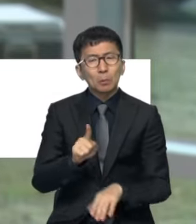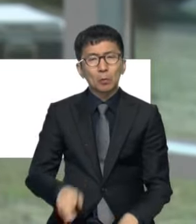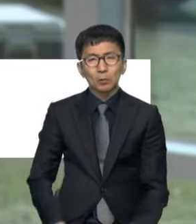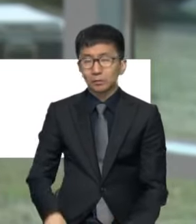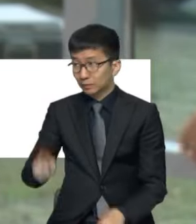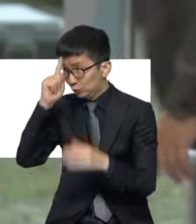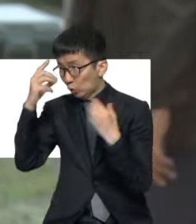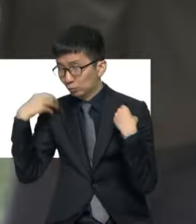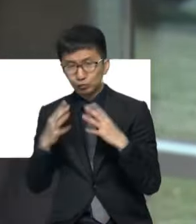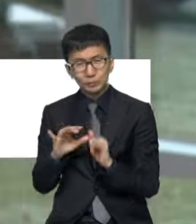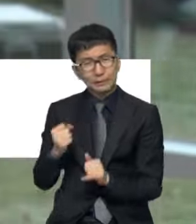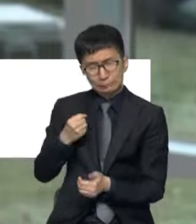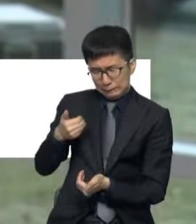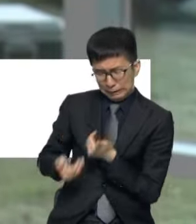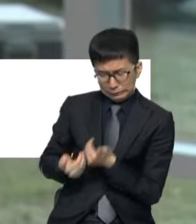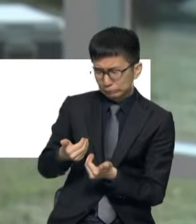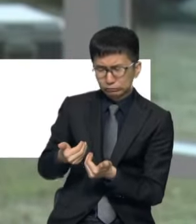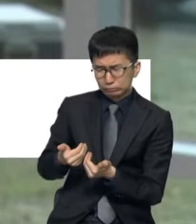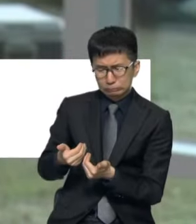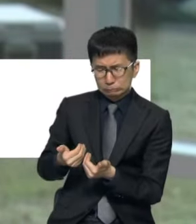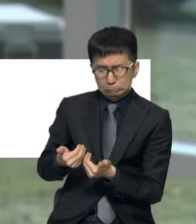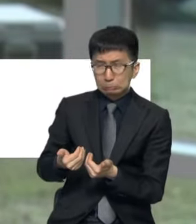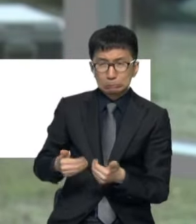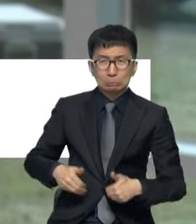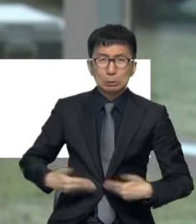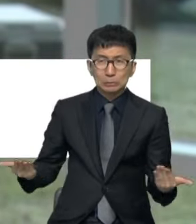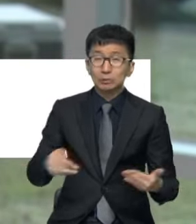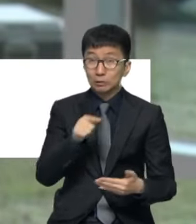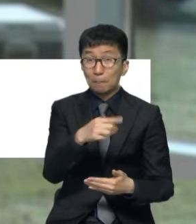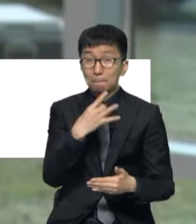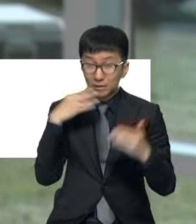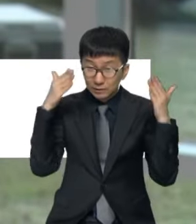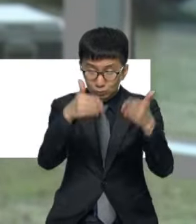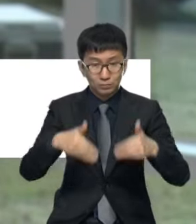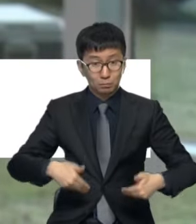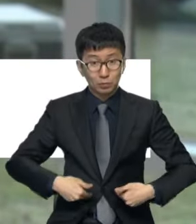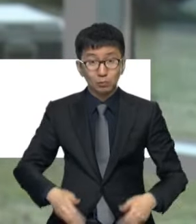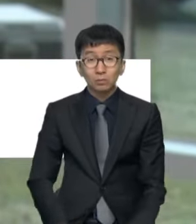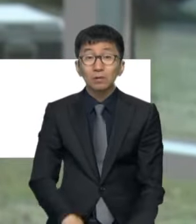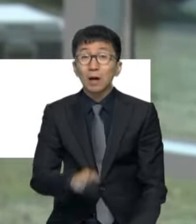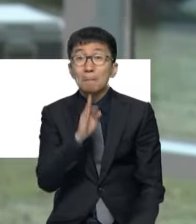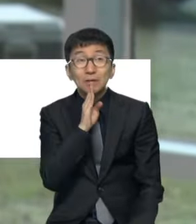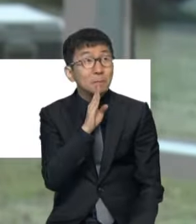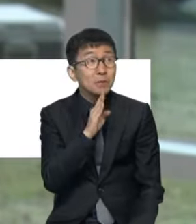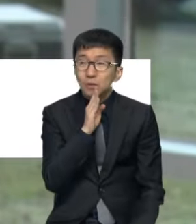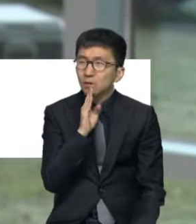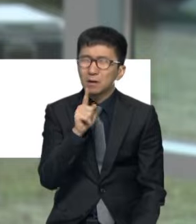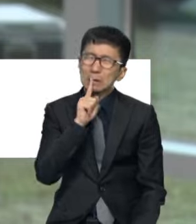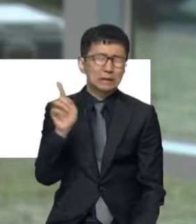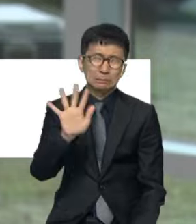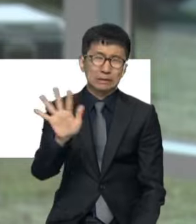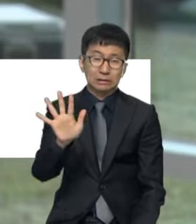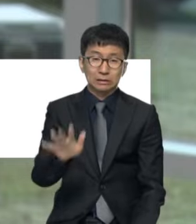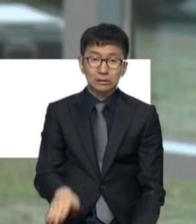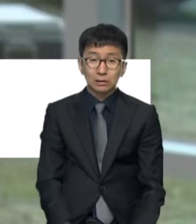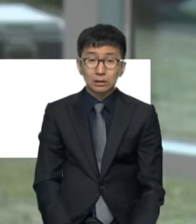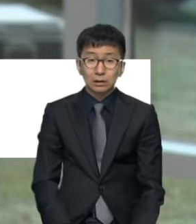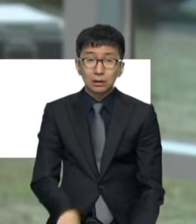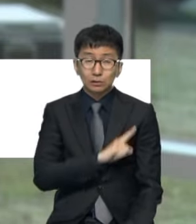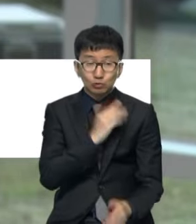당정 갈등이 하는 프레임은 사치스럽고 게으른 거라고 생각하고요. 누가 옳으냐보다 무엇이 옳으냐에